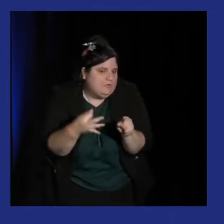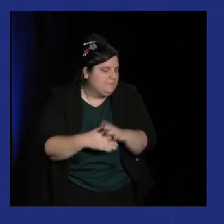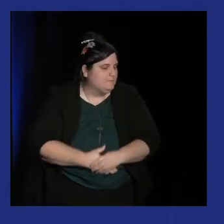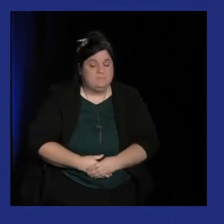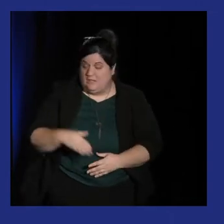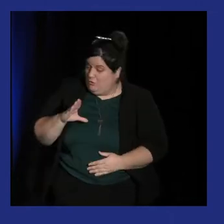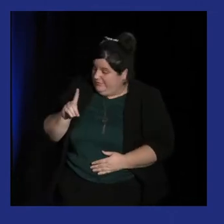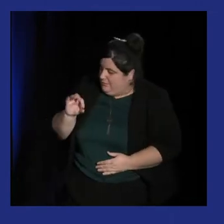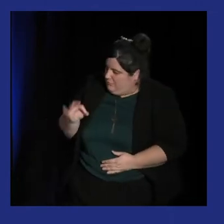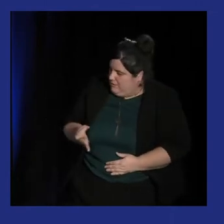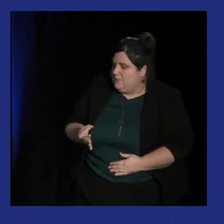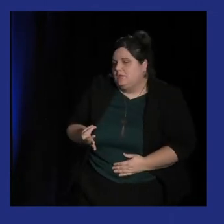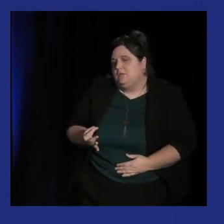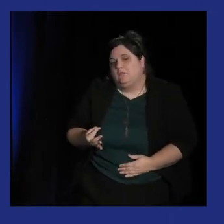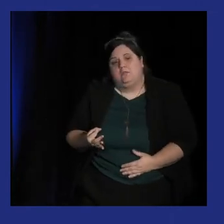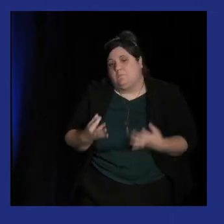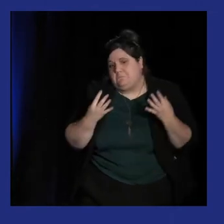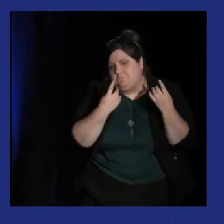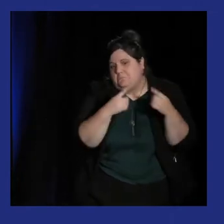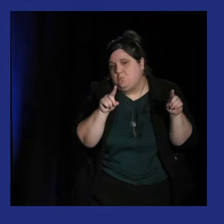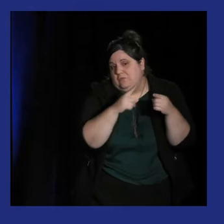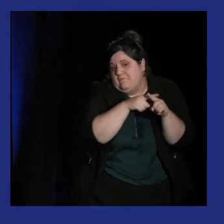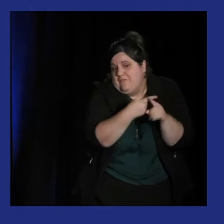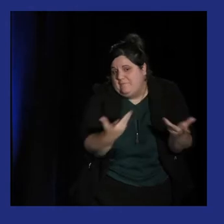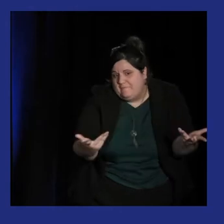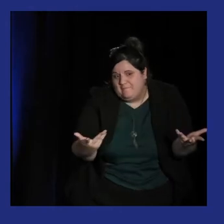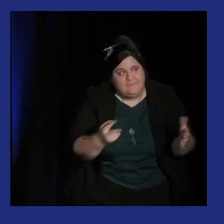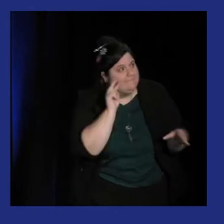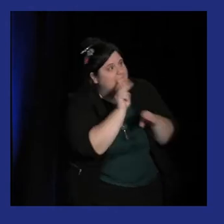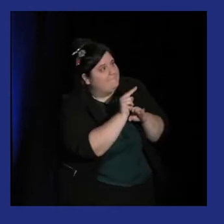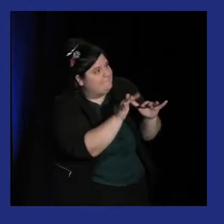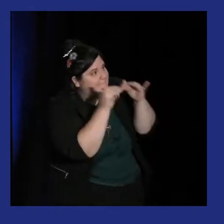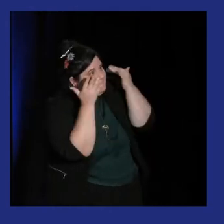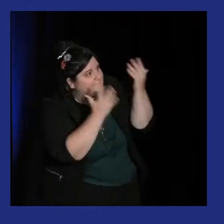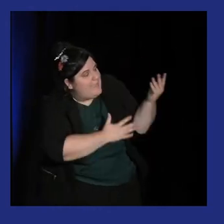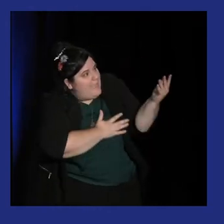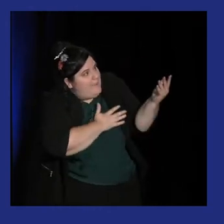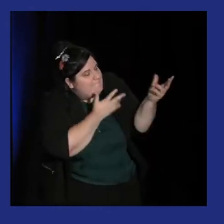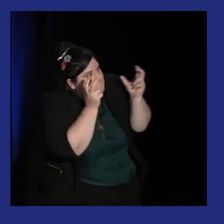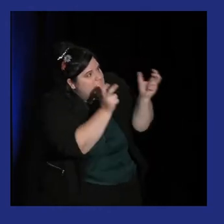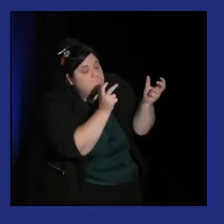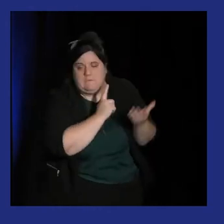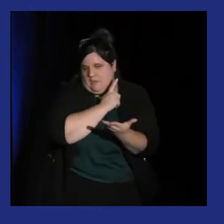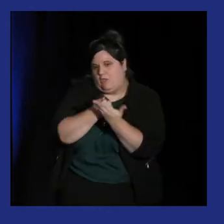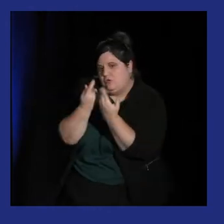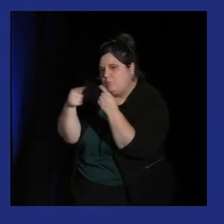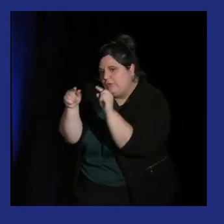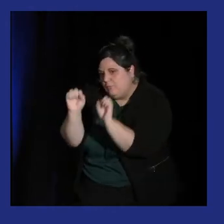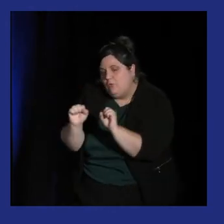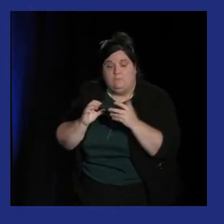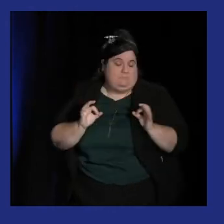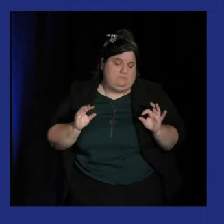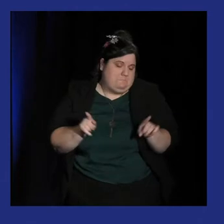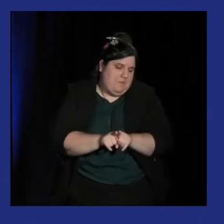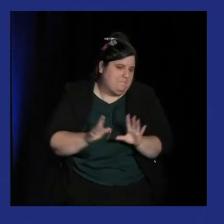effectivement bon bah c'est comme la musique de film effectivement les gens vont aimer un film être fin de l'infini donc effectivement